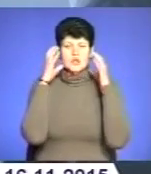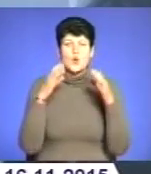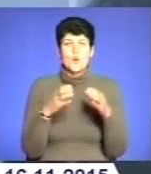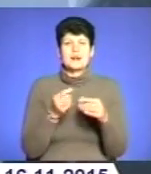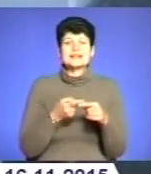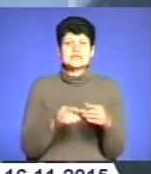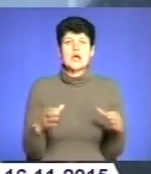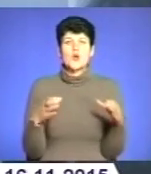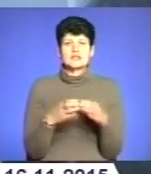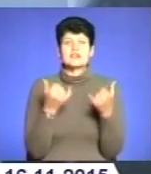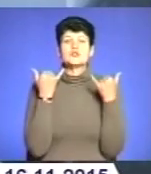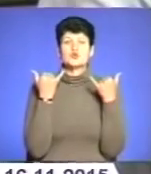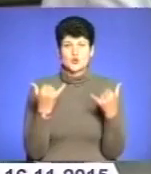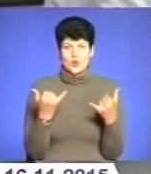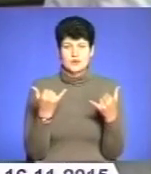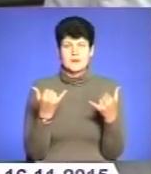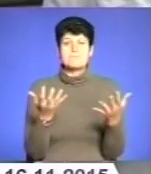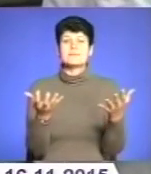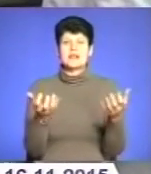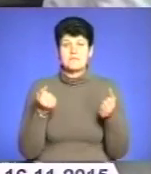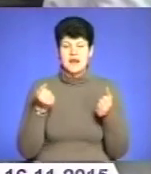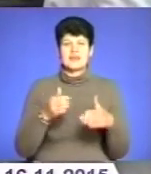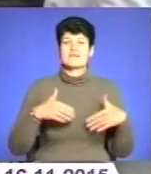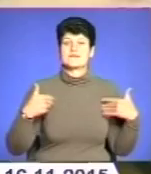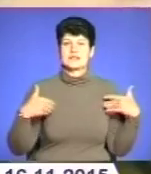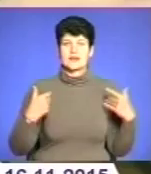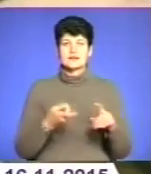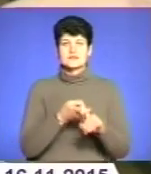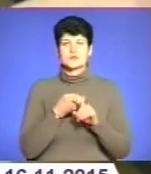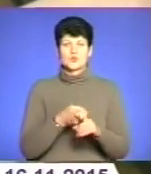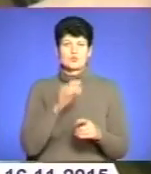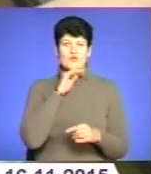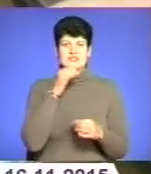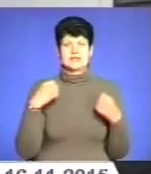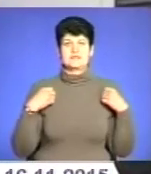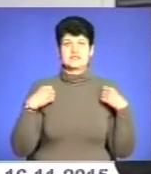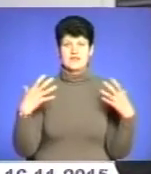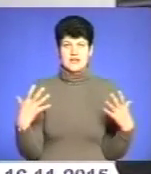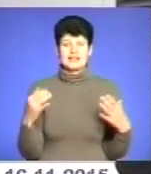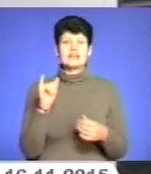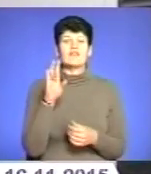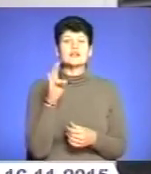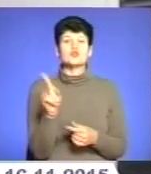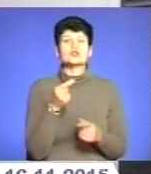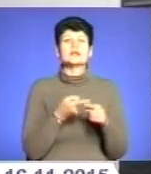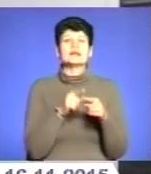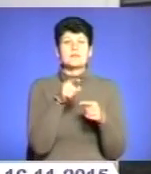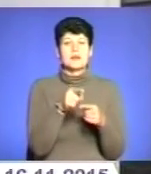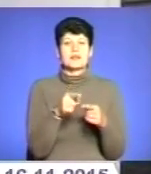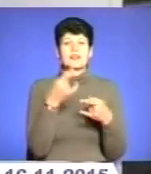колектив, який сьогодні, до речі, приймає вітання з нагоди професійного свята. Іван, що для тебе